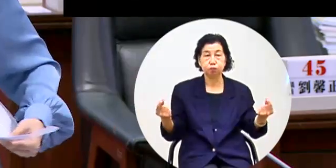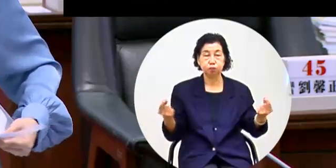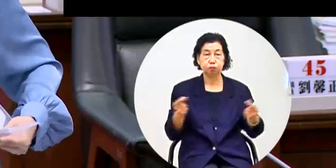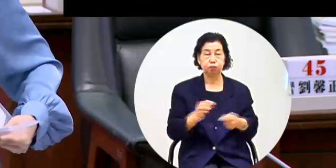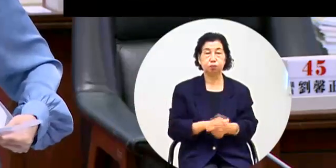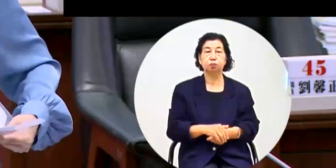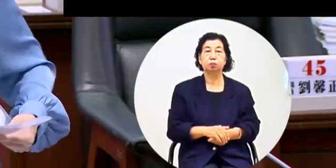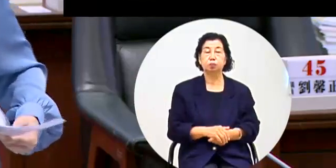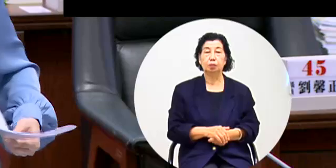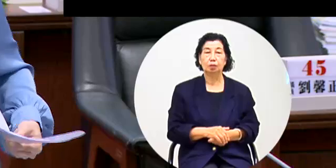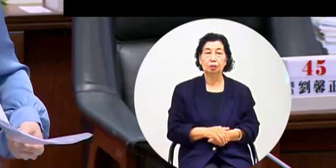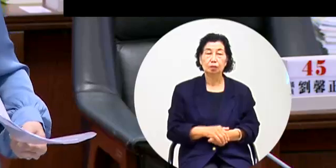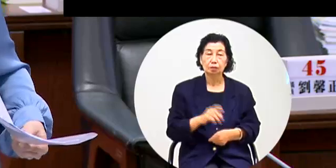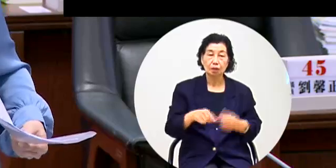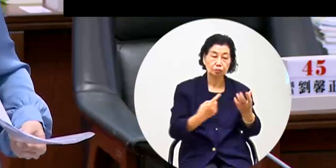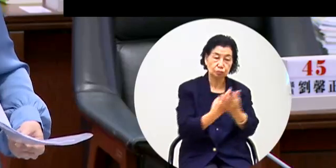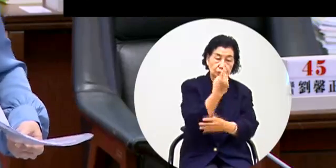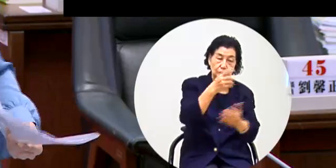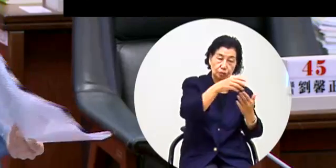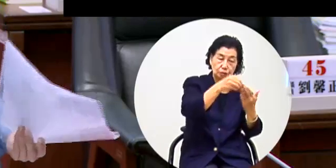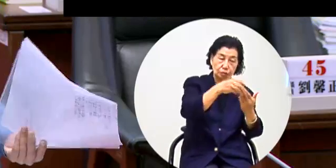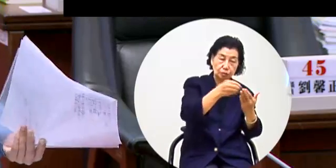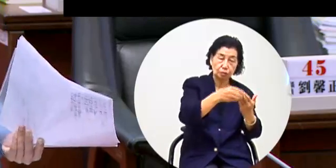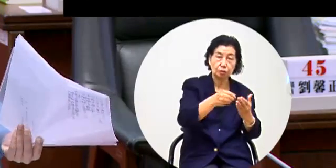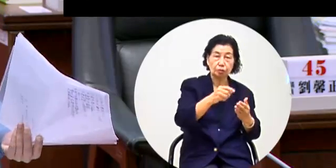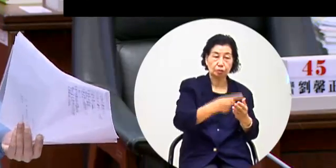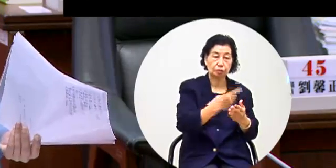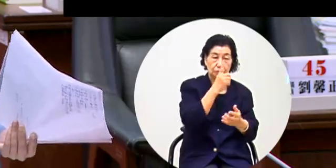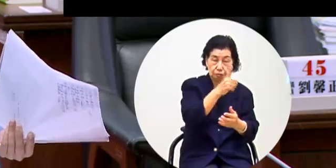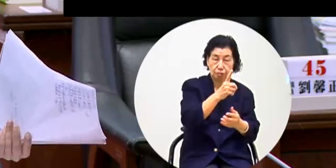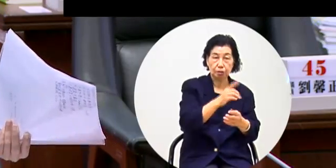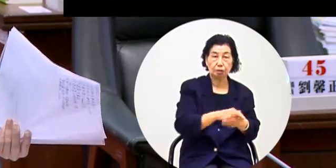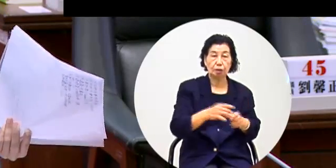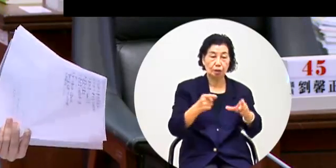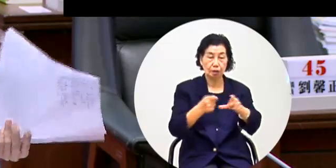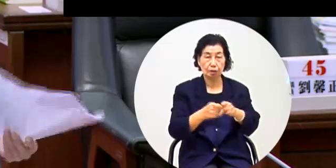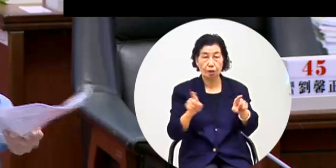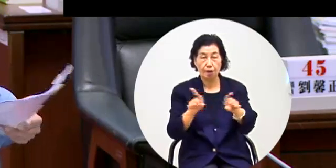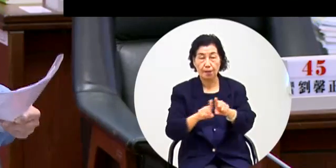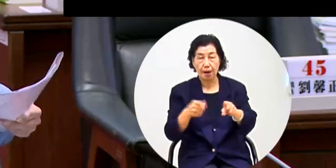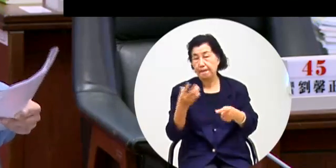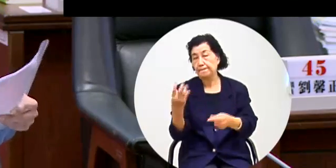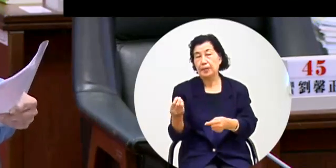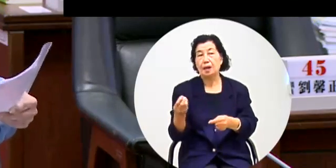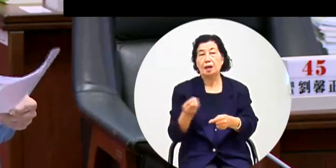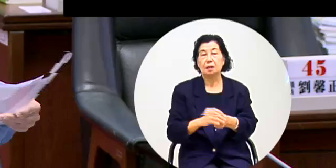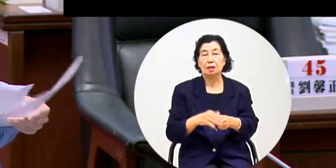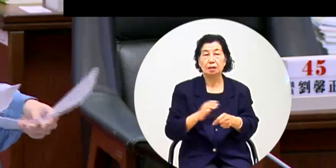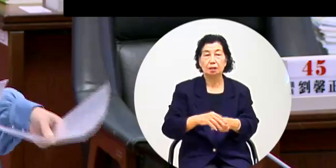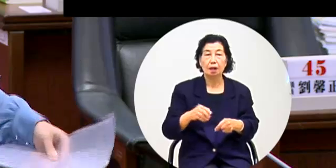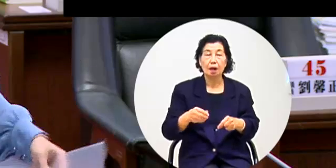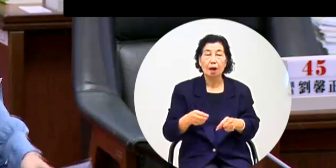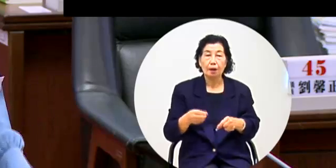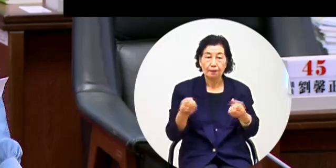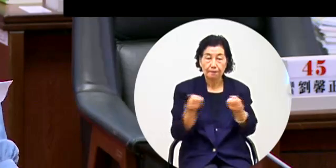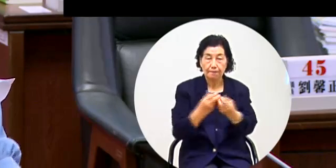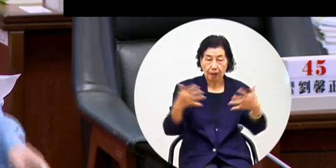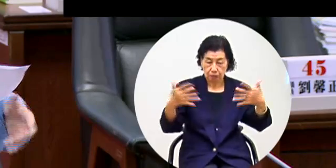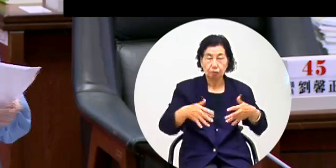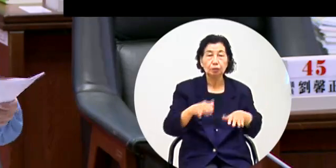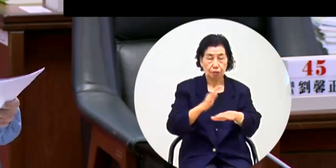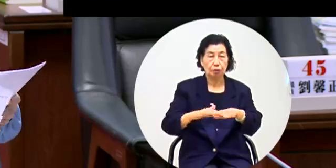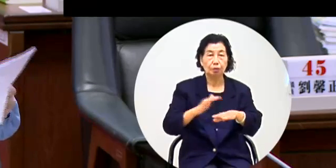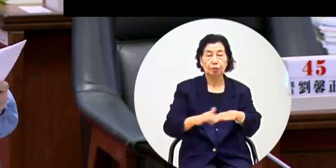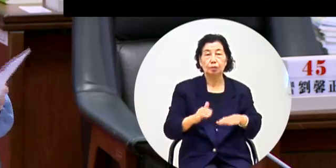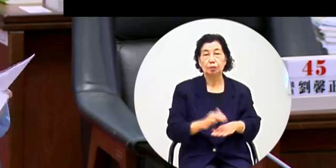他只有这种选择，这个会不公平，到时候也会出问题哈。那所以呢，我在这边也要请那个市长对于这个问题的研拟